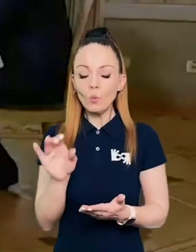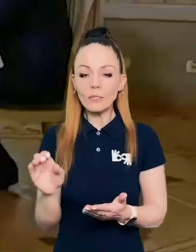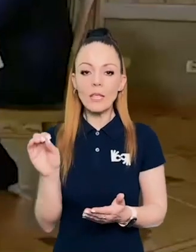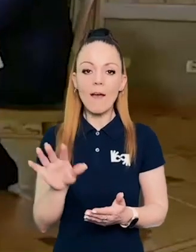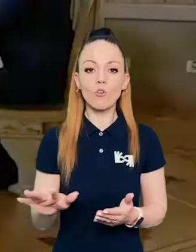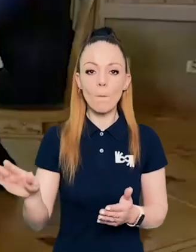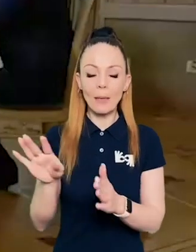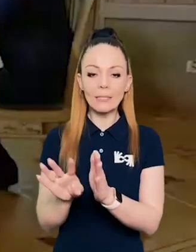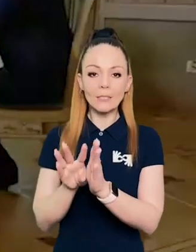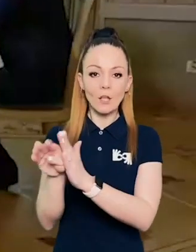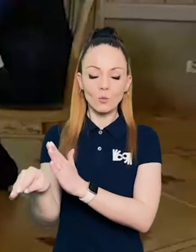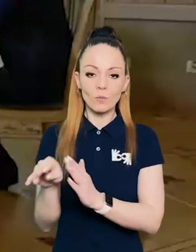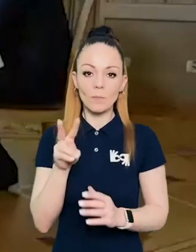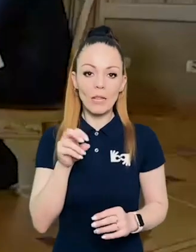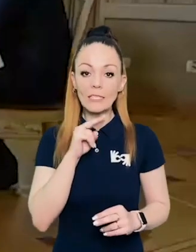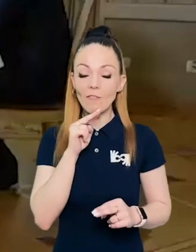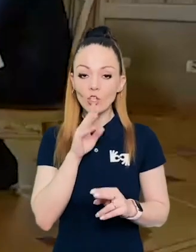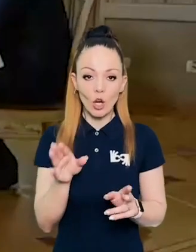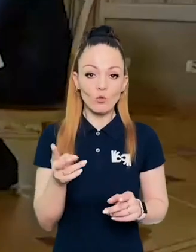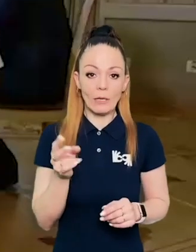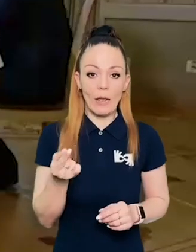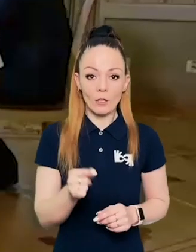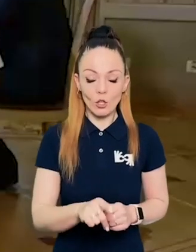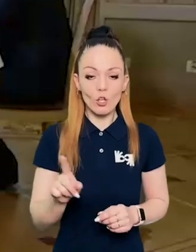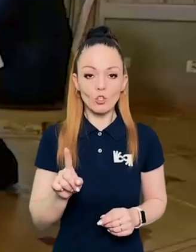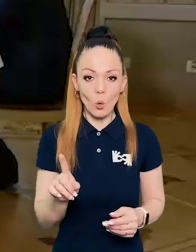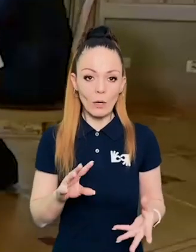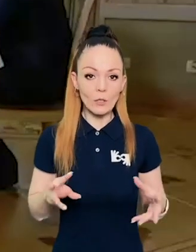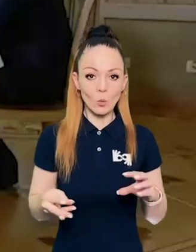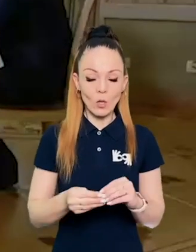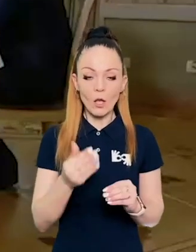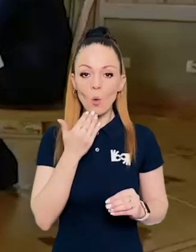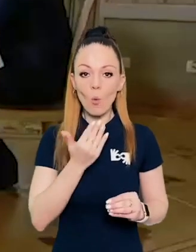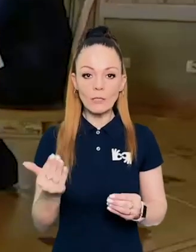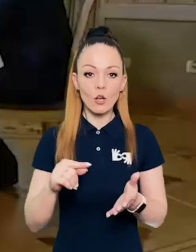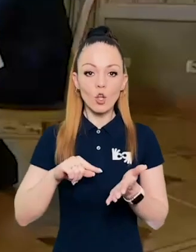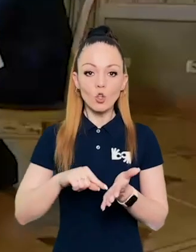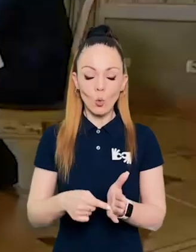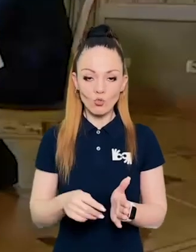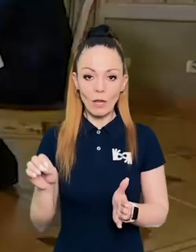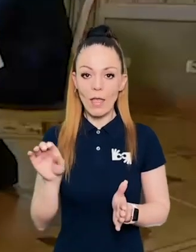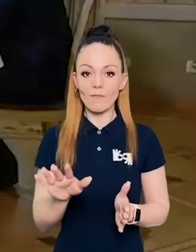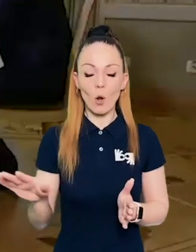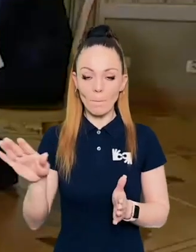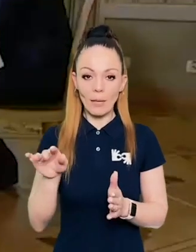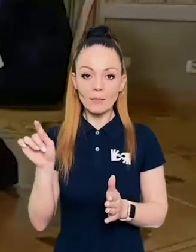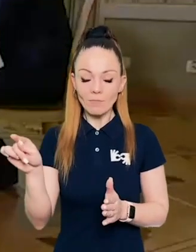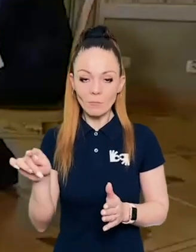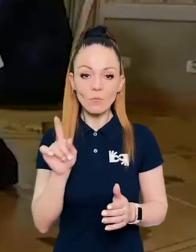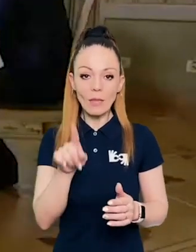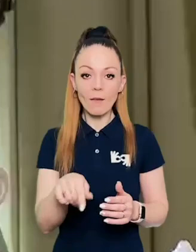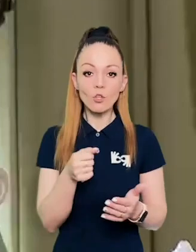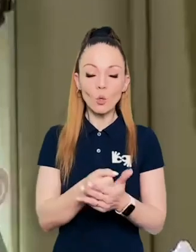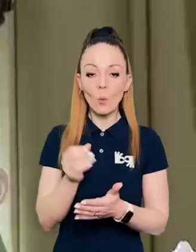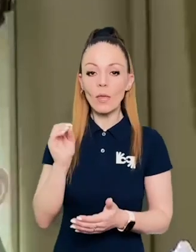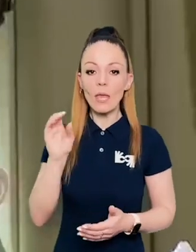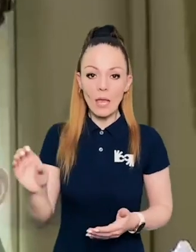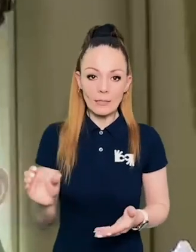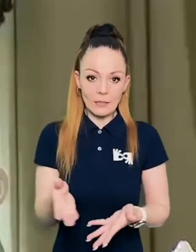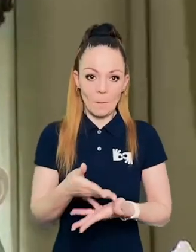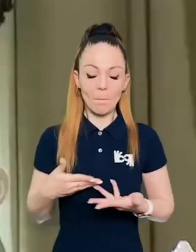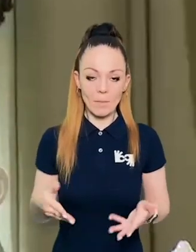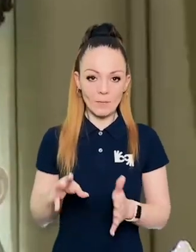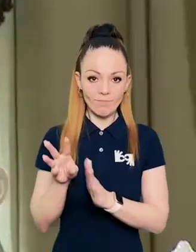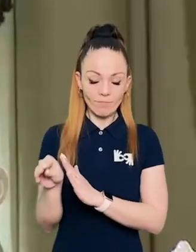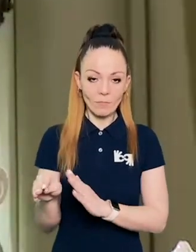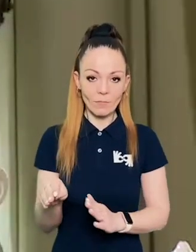до Європейського Союзу, він, незважаючи на те, що результат і остання точка Європейський Союз, навіть до